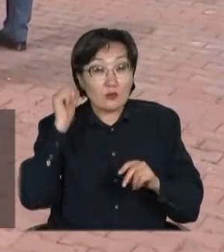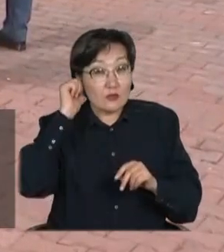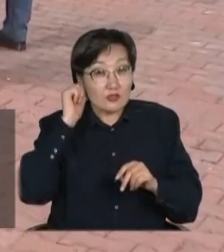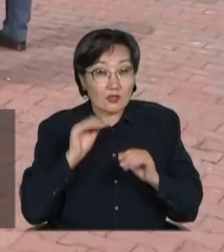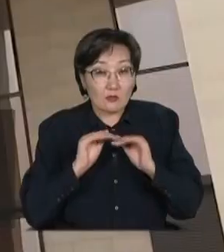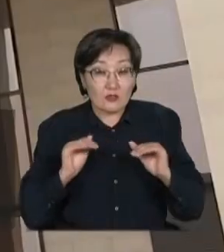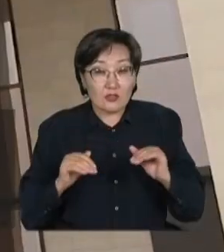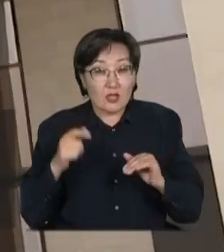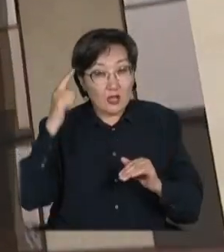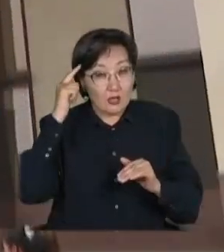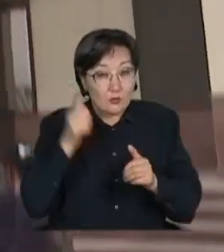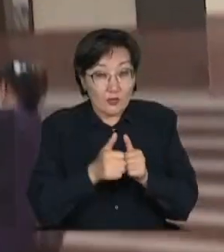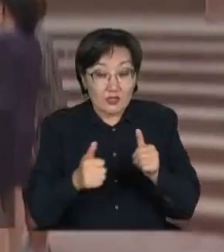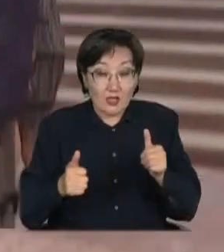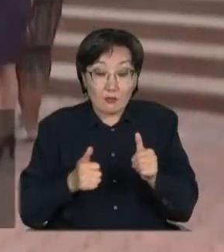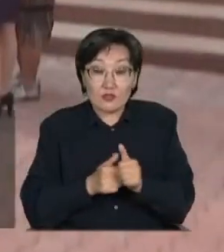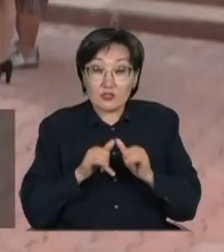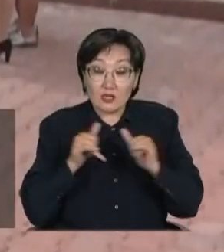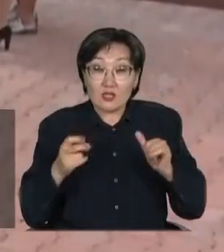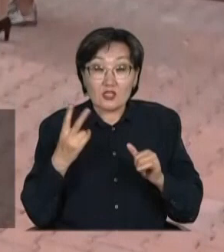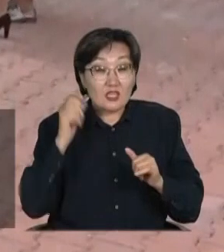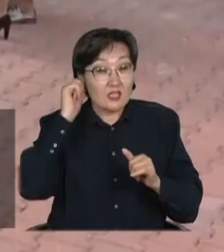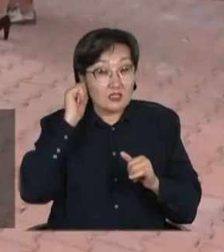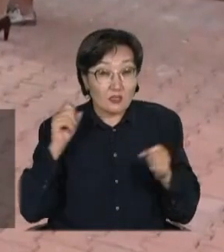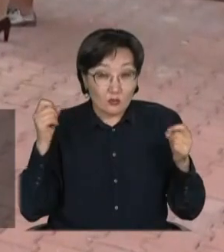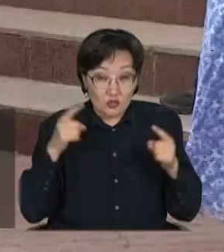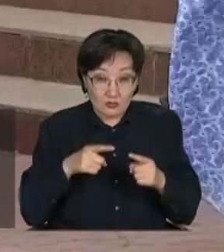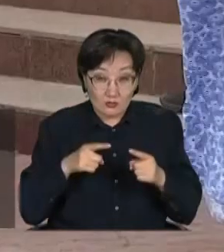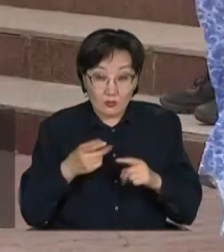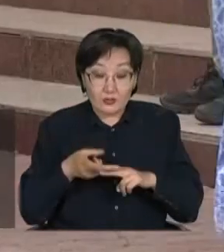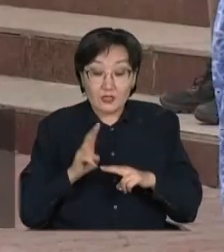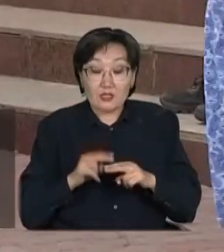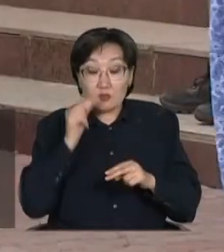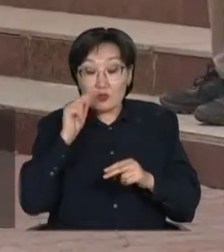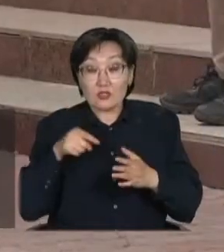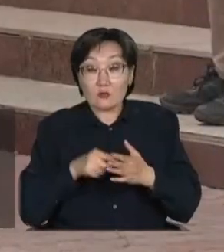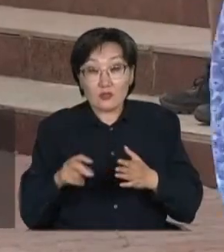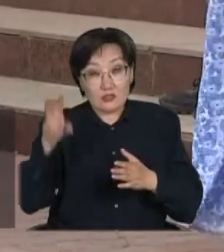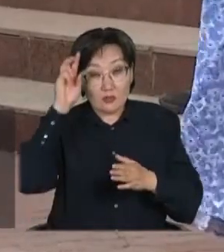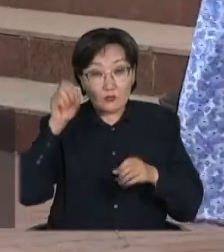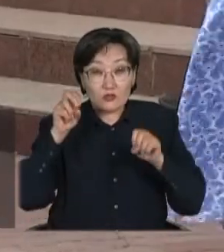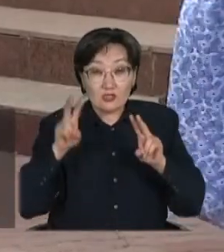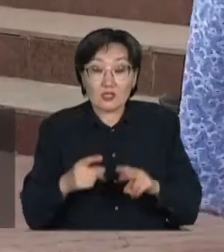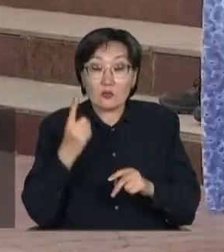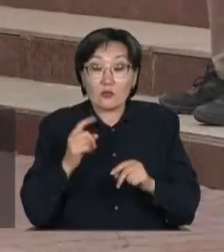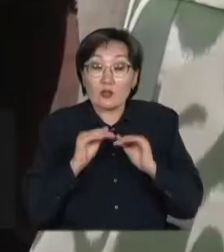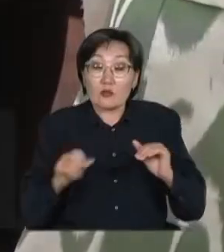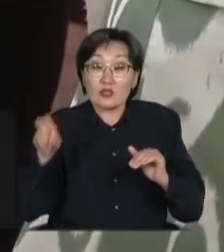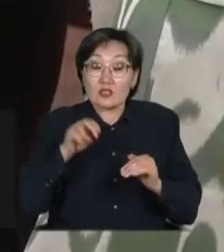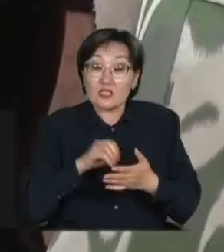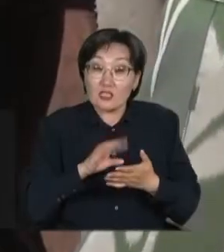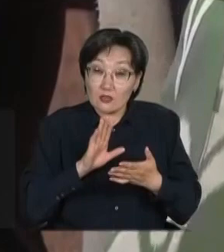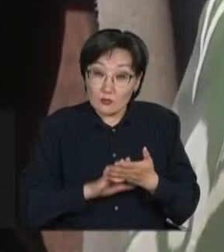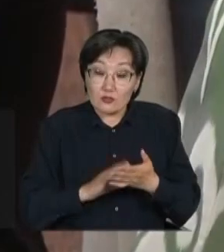қатарынан кеш дамып жатқанын келіншек 2 жасында бірақ білдім дейді. Сөйтіп Шымкенттегі мемлекеттік арнайы жалғыз балабақшаға